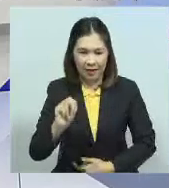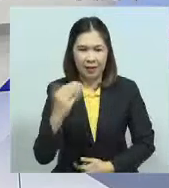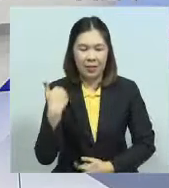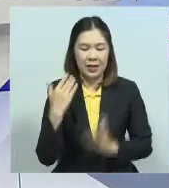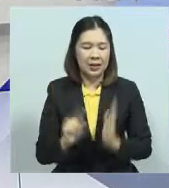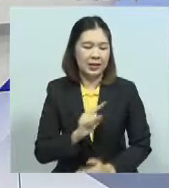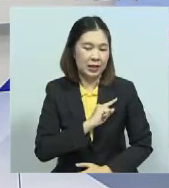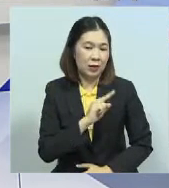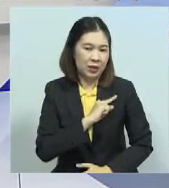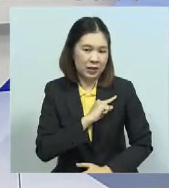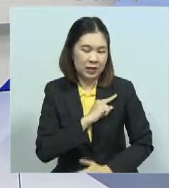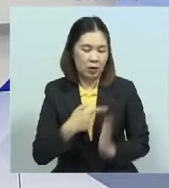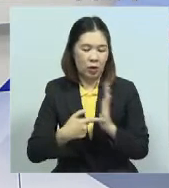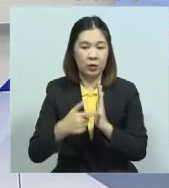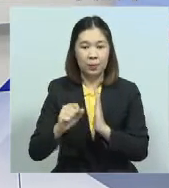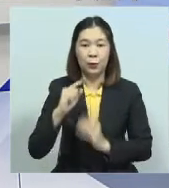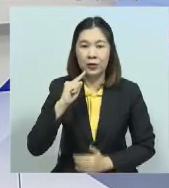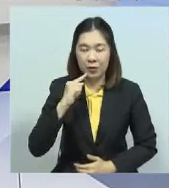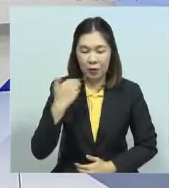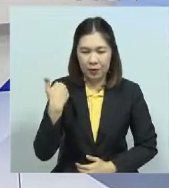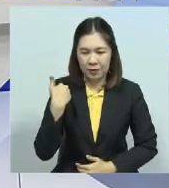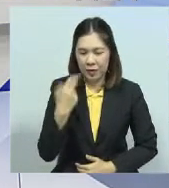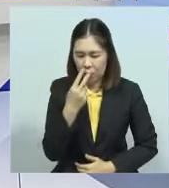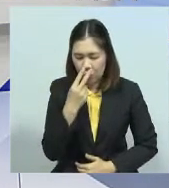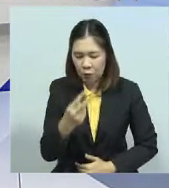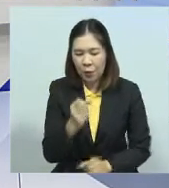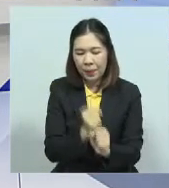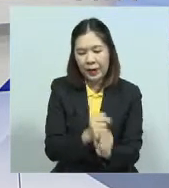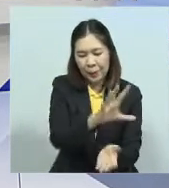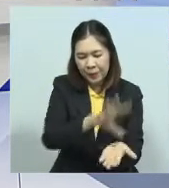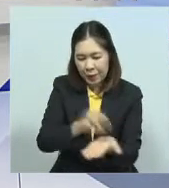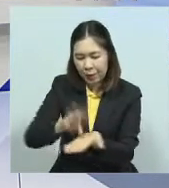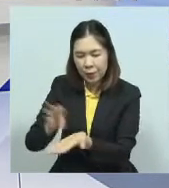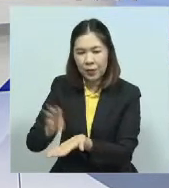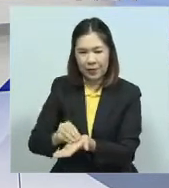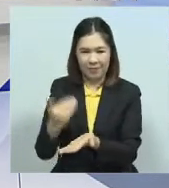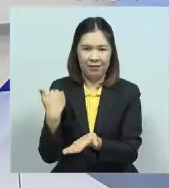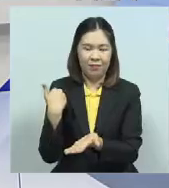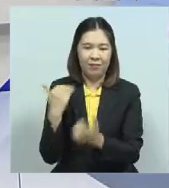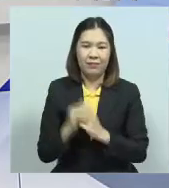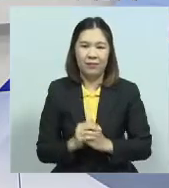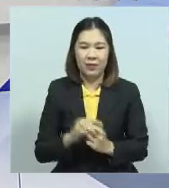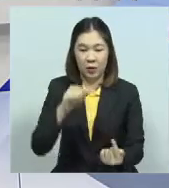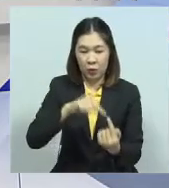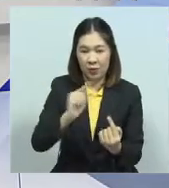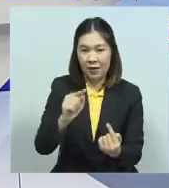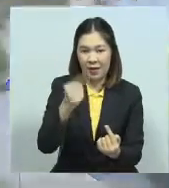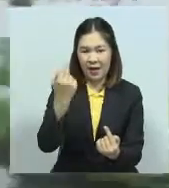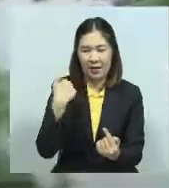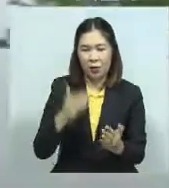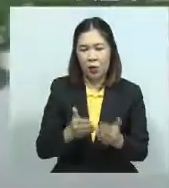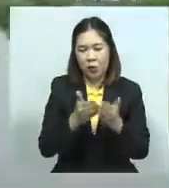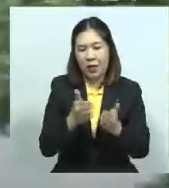เจ้าหน้าที่ของทางจังหวัดสมุทรสาครก็จะเริ่มเข้าไปกำจัดผักตบชวาเหล่านี้นะคะจุดแรกที่จะเข้าไปกำจัดก็คือที่ท่